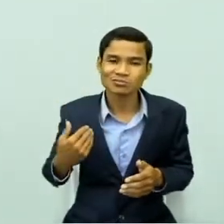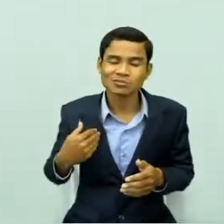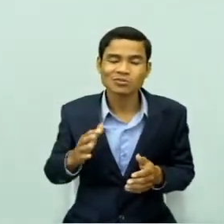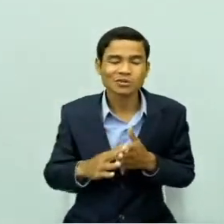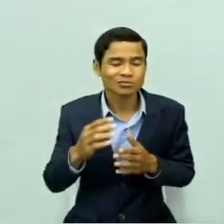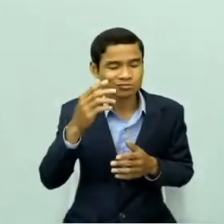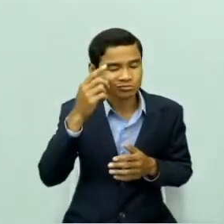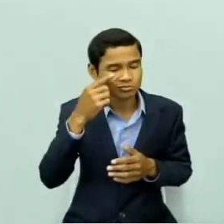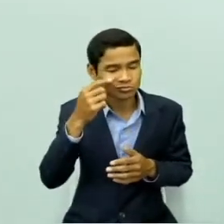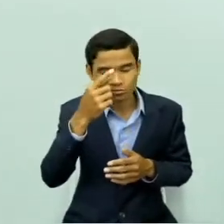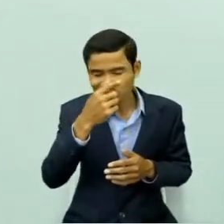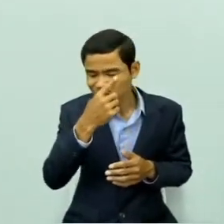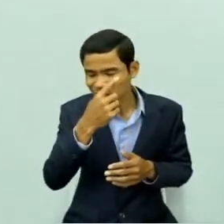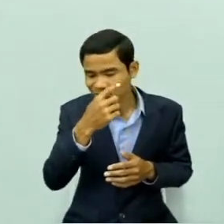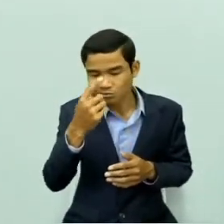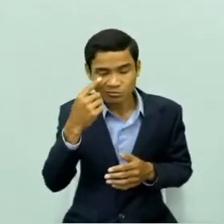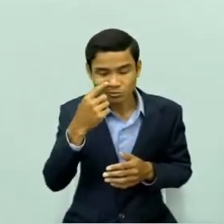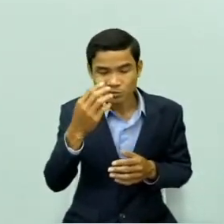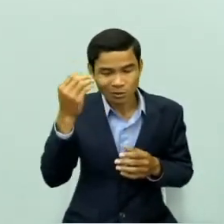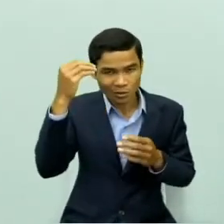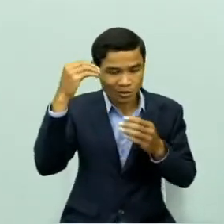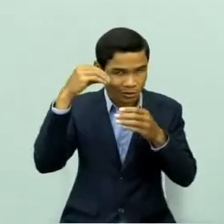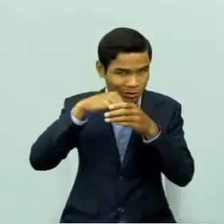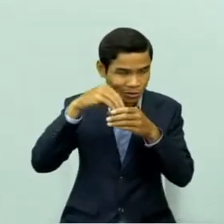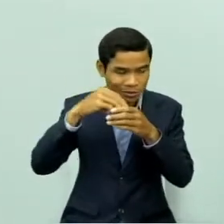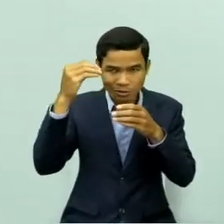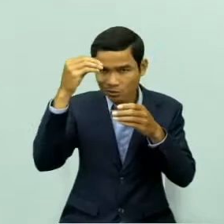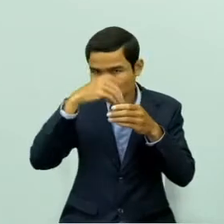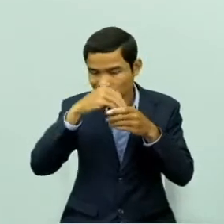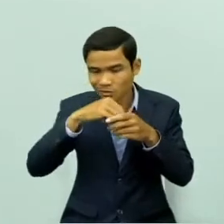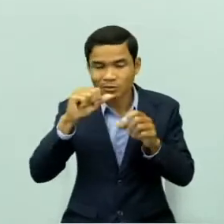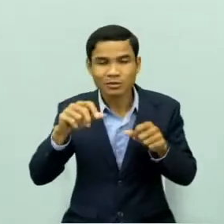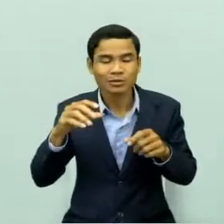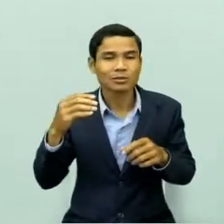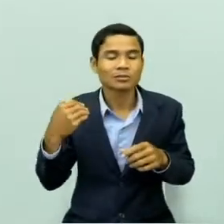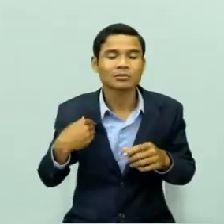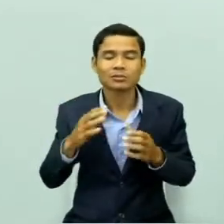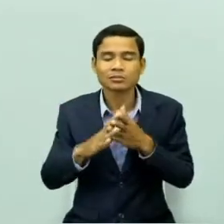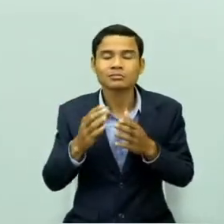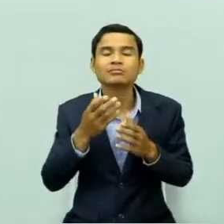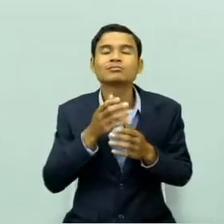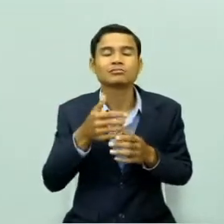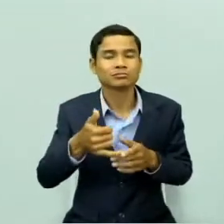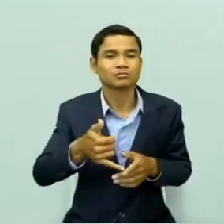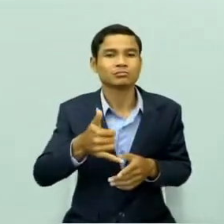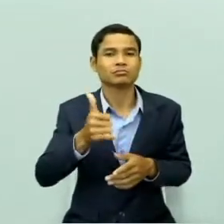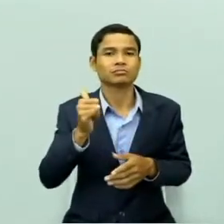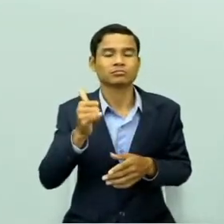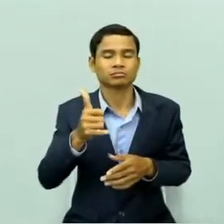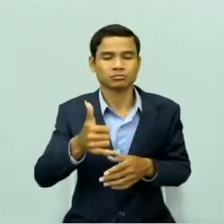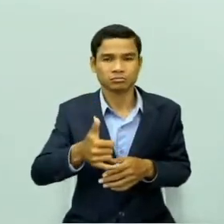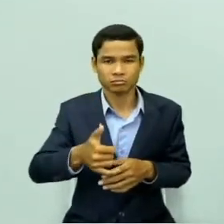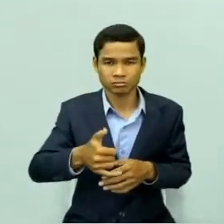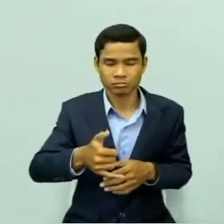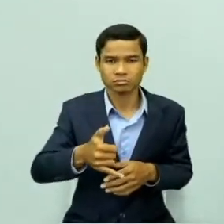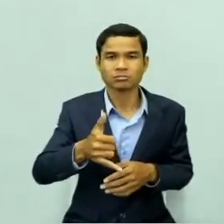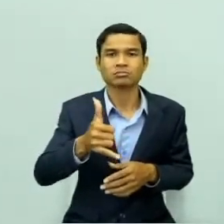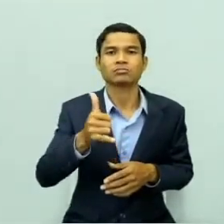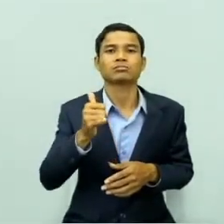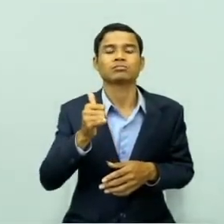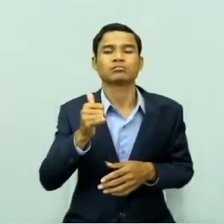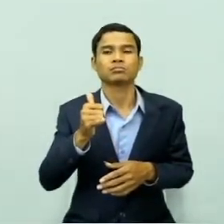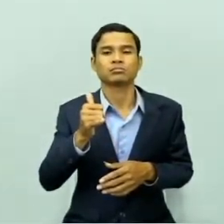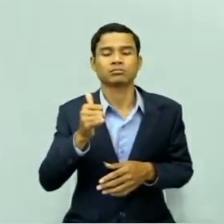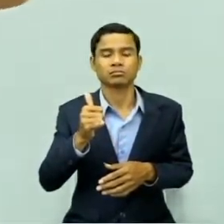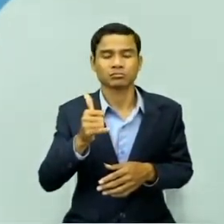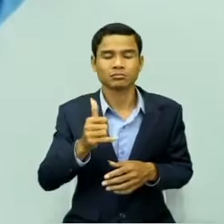chỗ phânết. Chỗ trật chía cứ cốt. Chà mạ cốt cứ phân ngôi cốt lang tớ. Từ lơ nó. Chà cứ ngụt